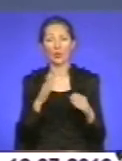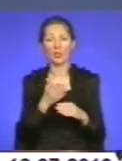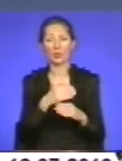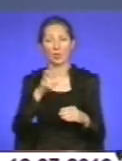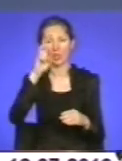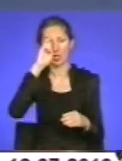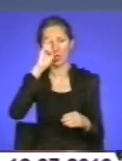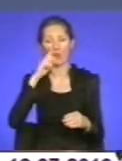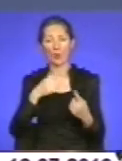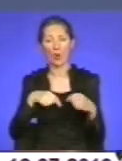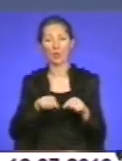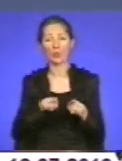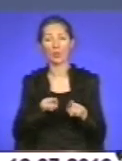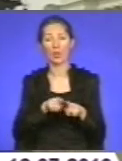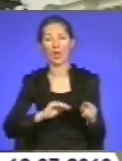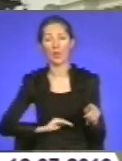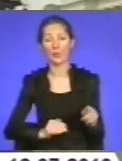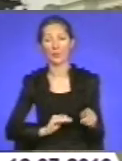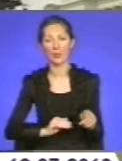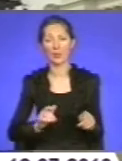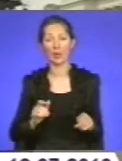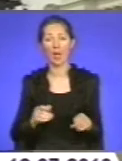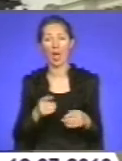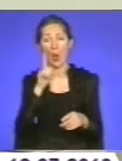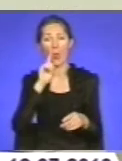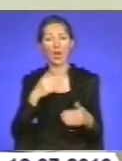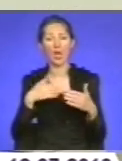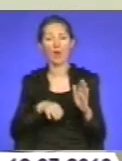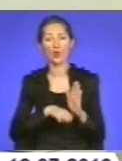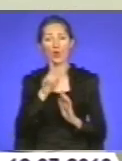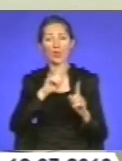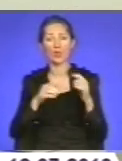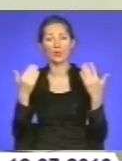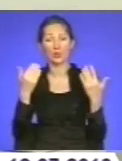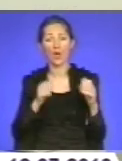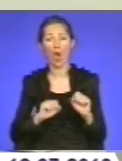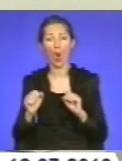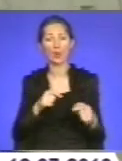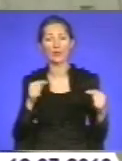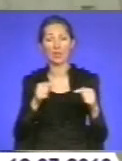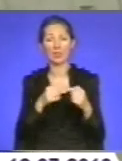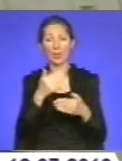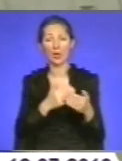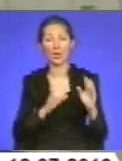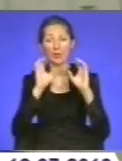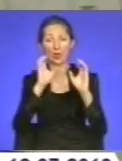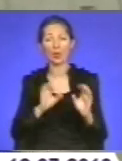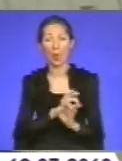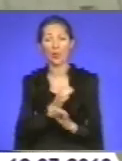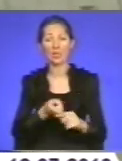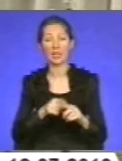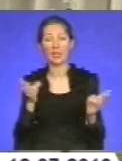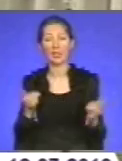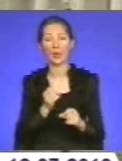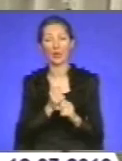державними органами і суб'єктами господарювання. Поки Верховна Рада відпочиває, уряд визначається із переліком законопроєктів, які необхідно